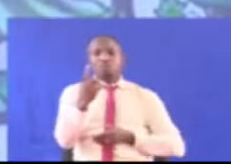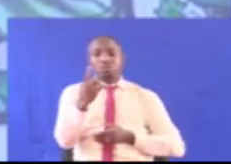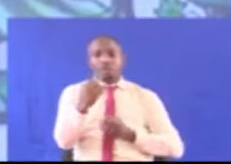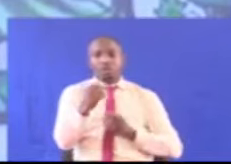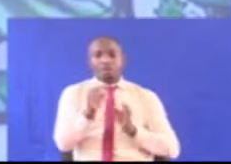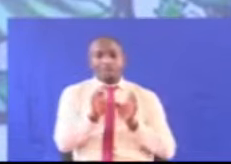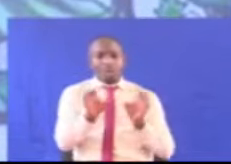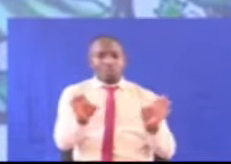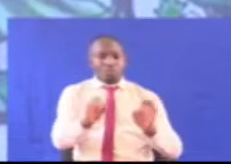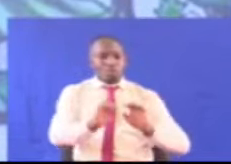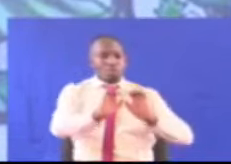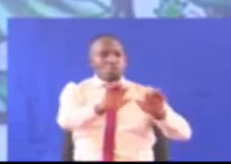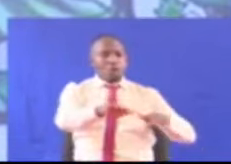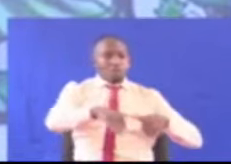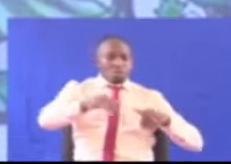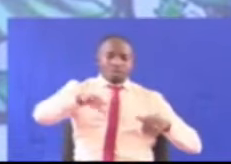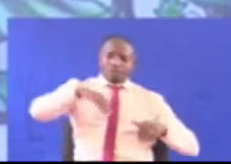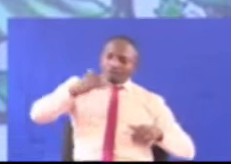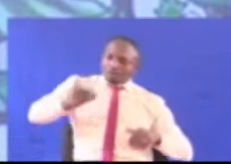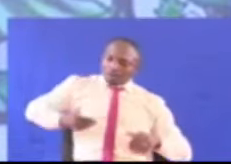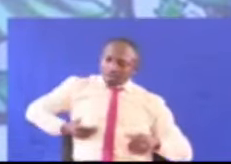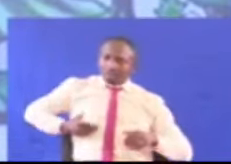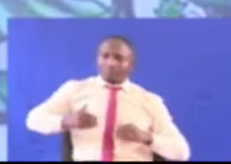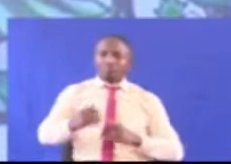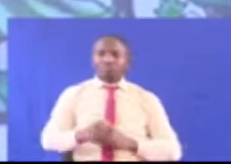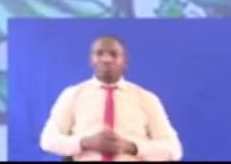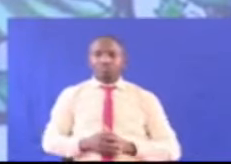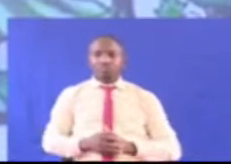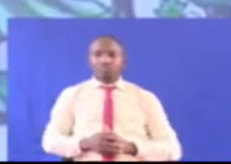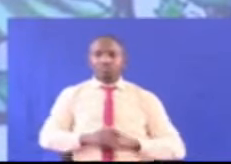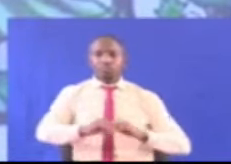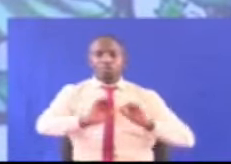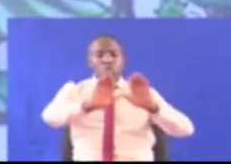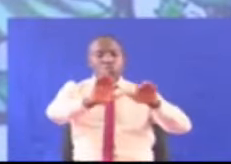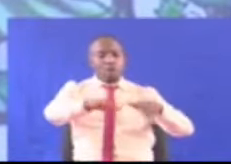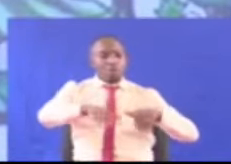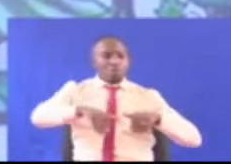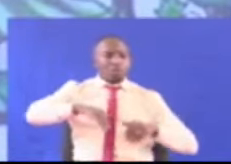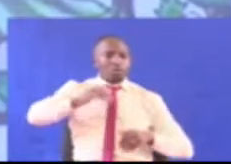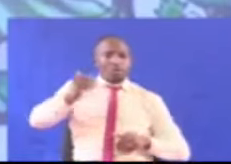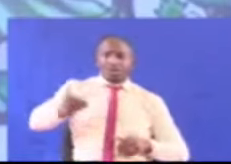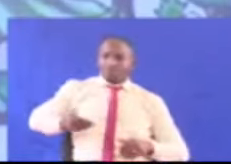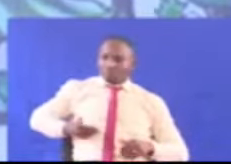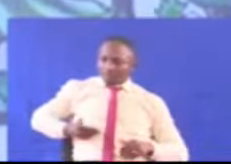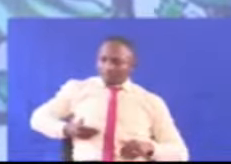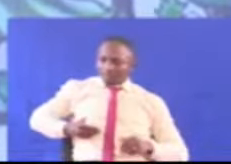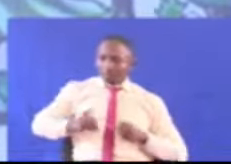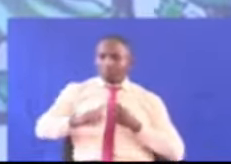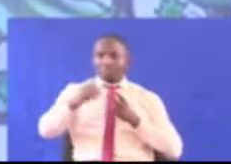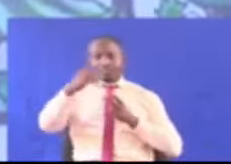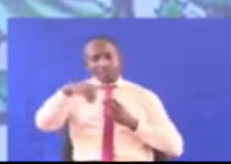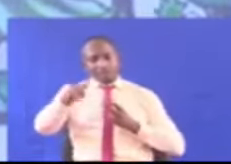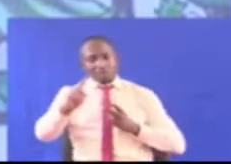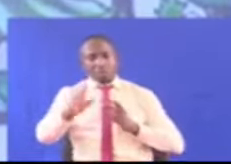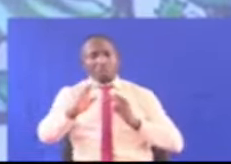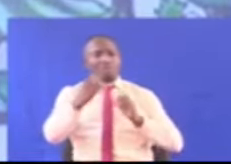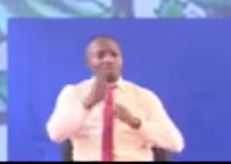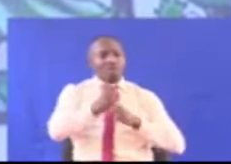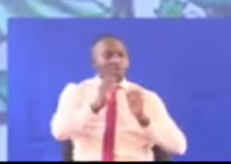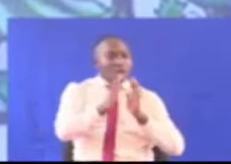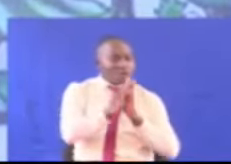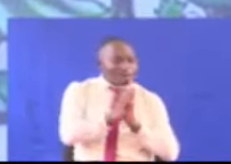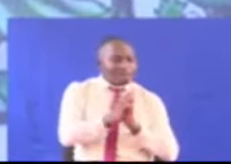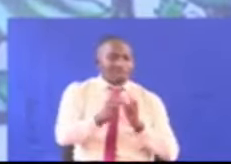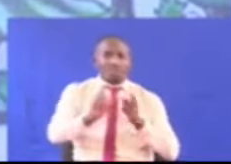kabisa, wabunge wanawake. Wabunge wanawake pamoja na kutuombea na mambo